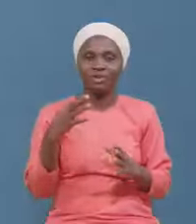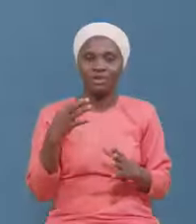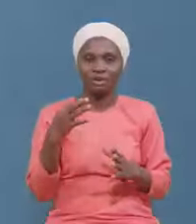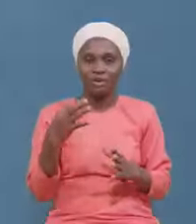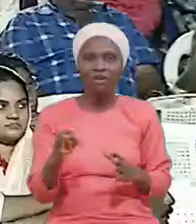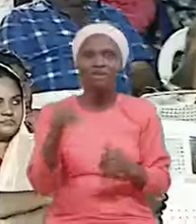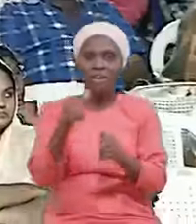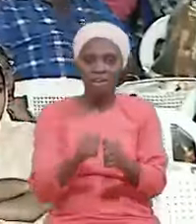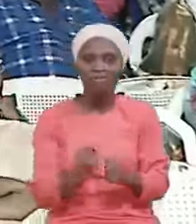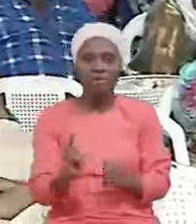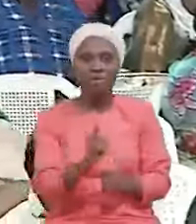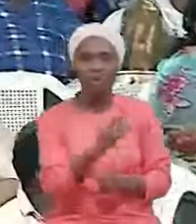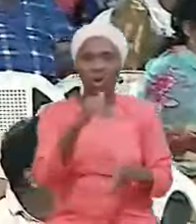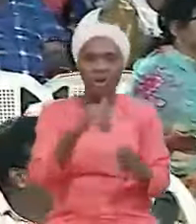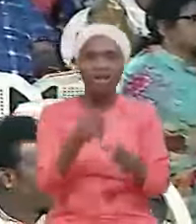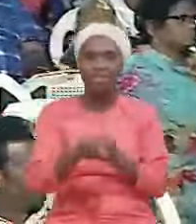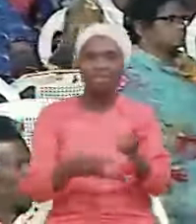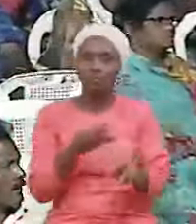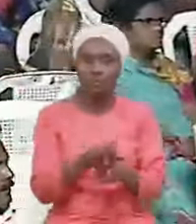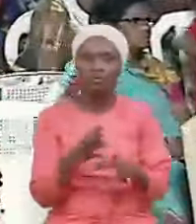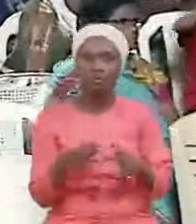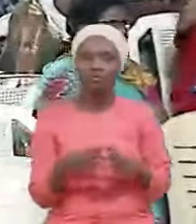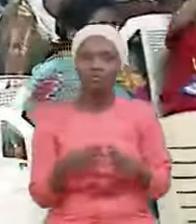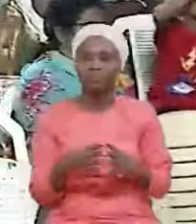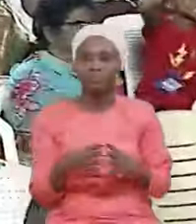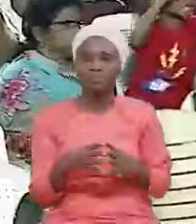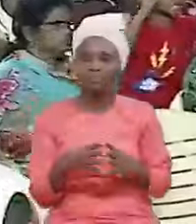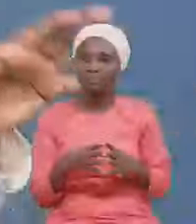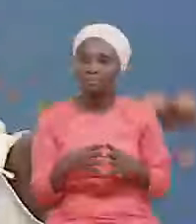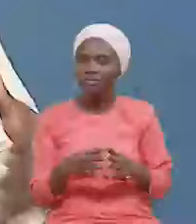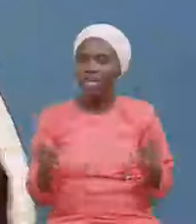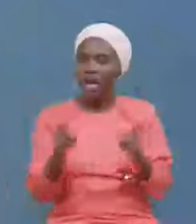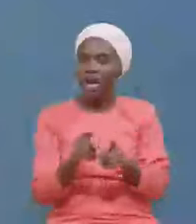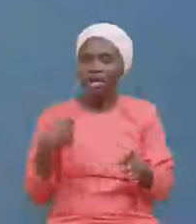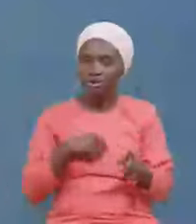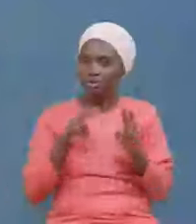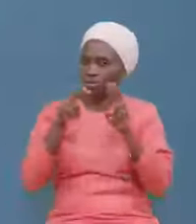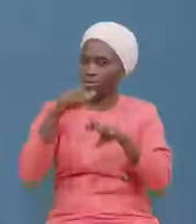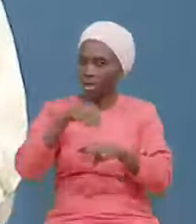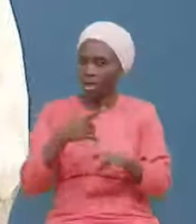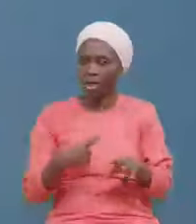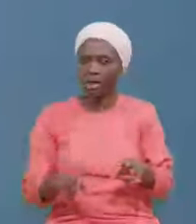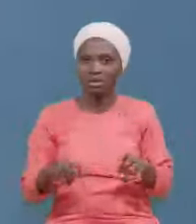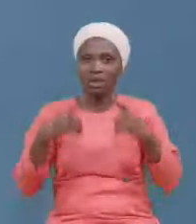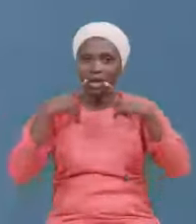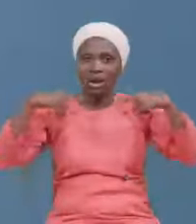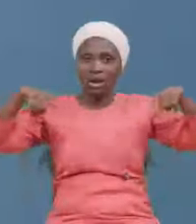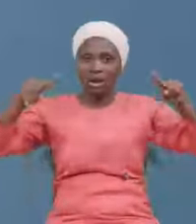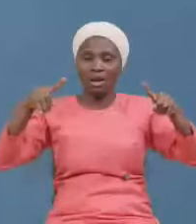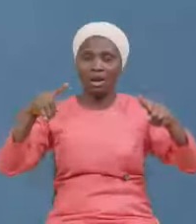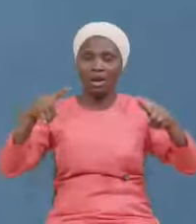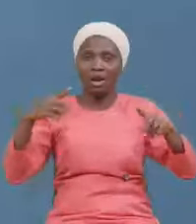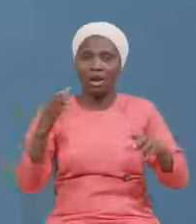in the world, లోకములో ఉన్న ప్రతి ఒక్కరికి రక్షకుడు. As we look at the pronouncements of the people that